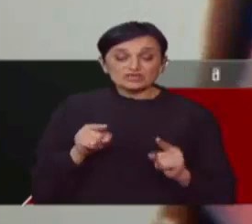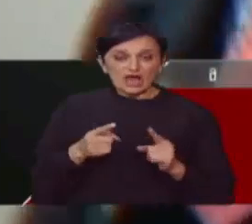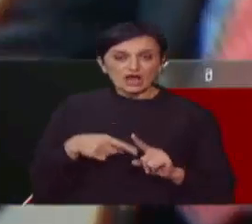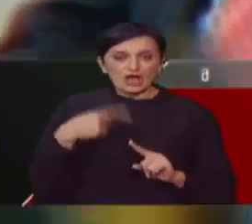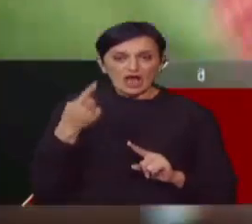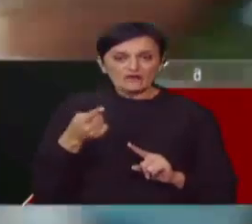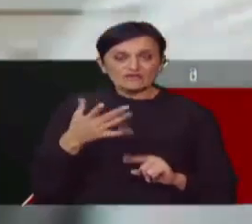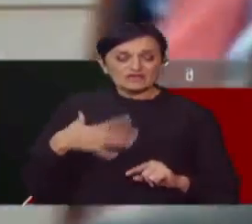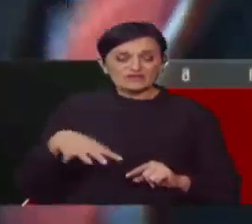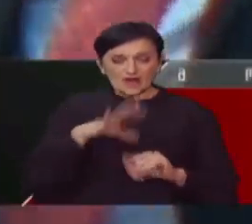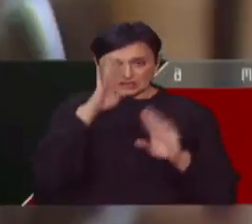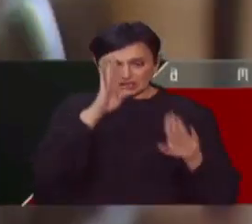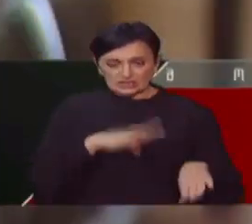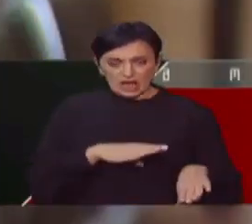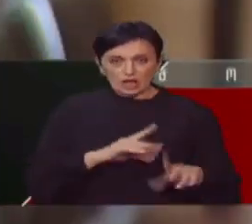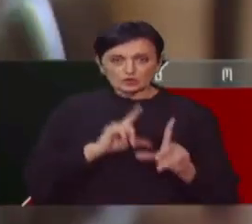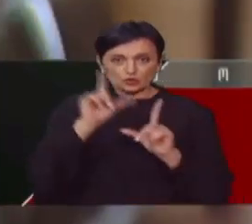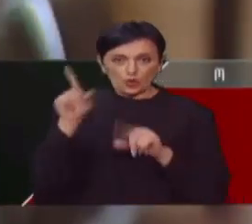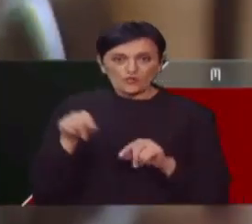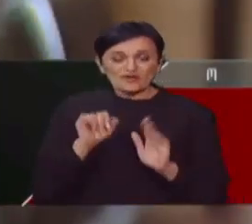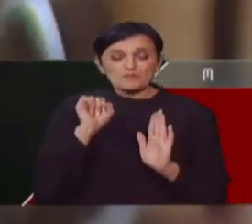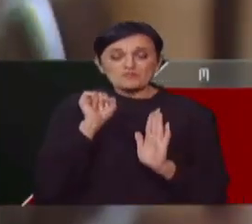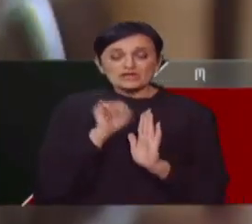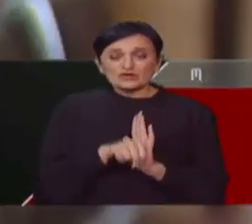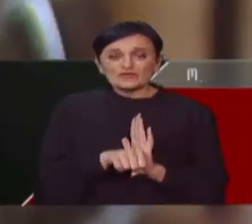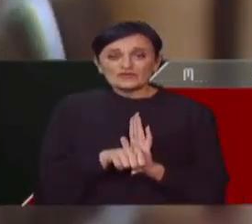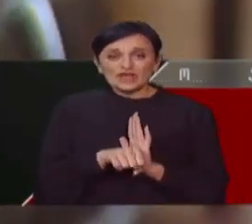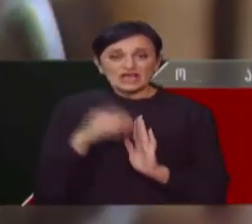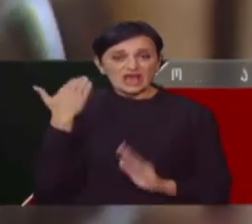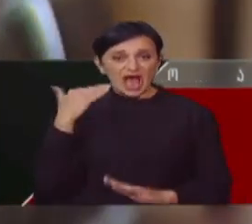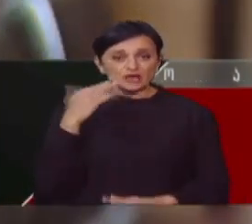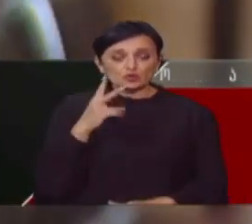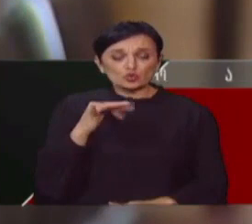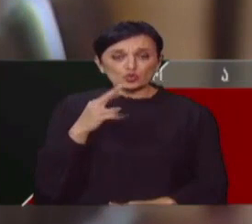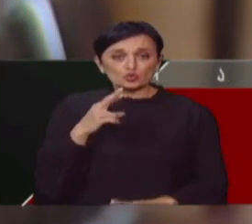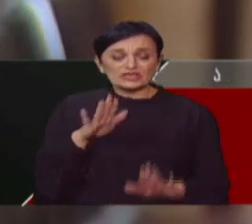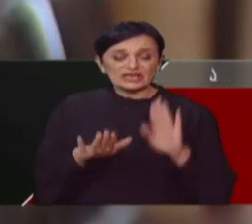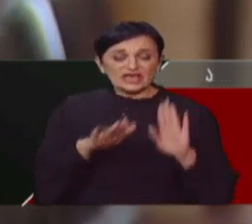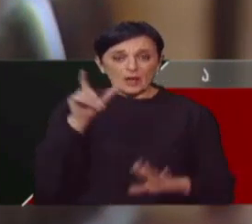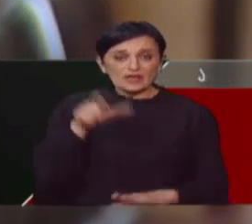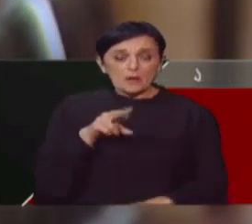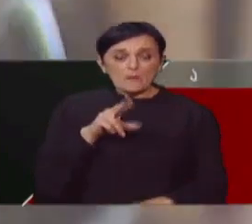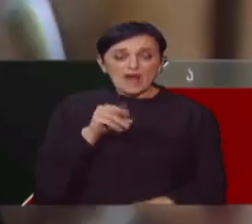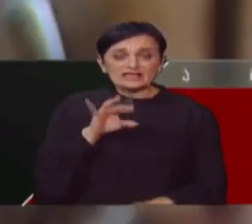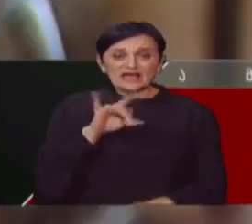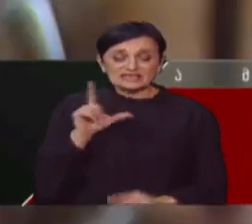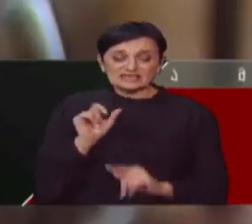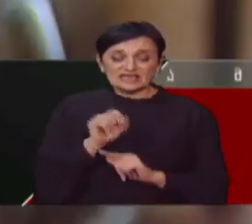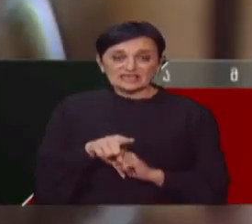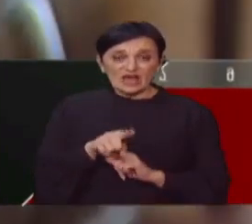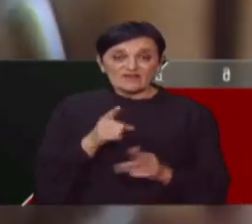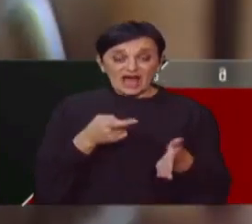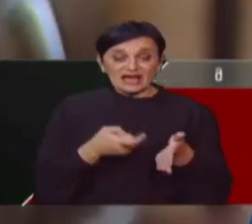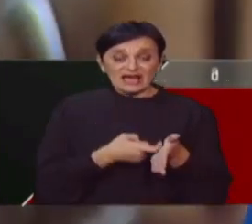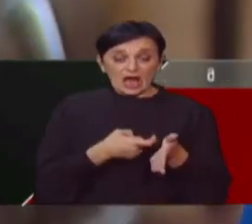shemdeg man kveqana datala. Mkvleloba ganxortsielda Aqaris Qudis khelmzvanelis Teimuras Patarizis davalebit.